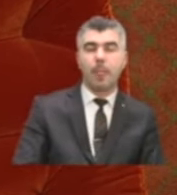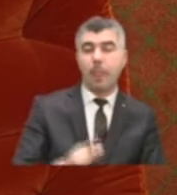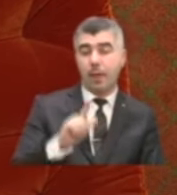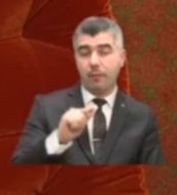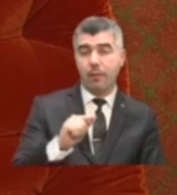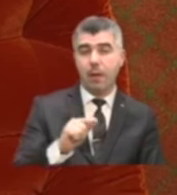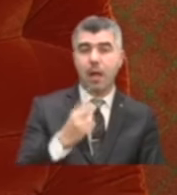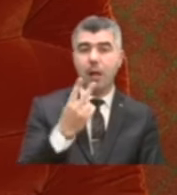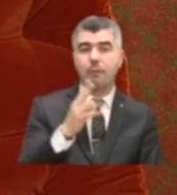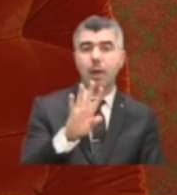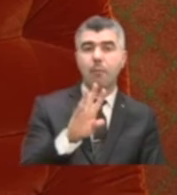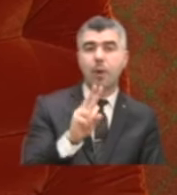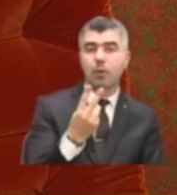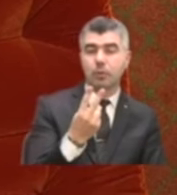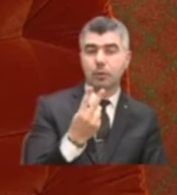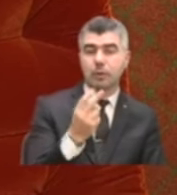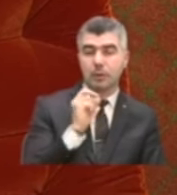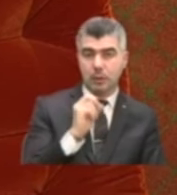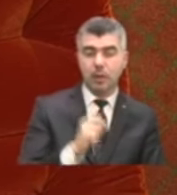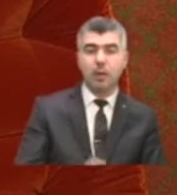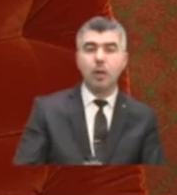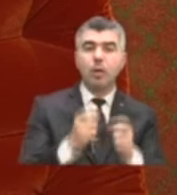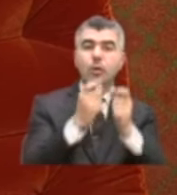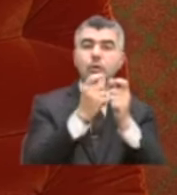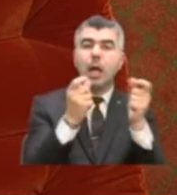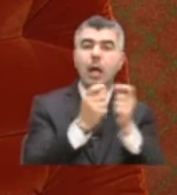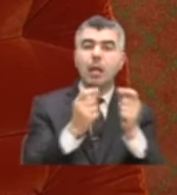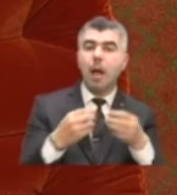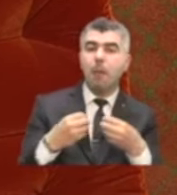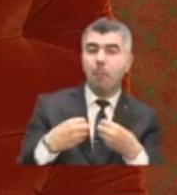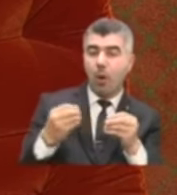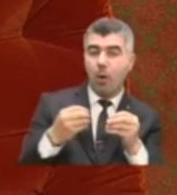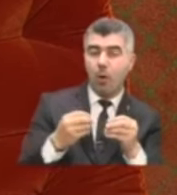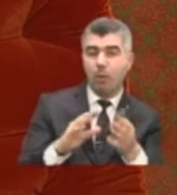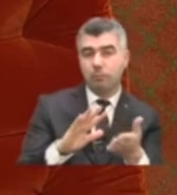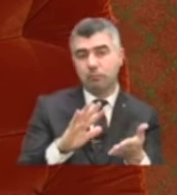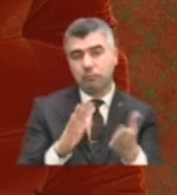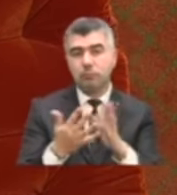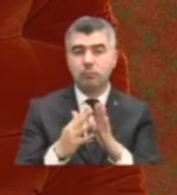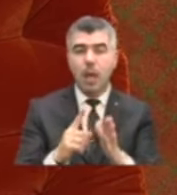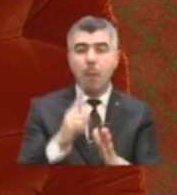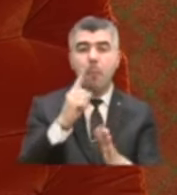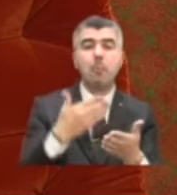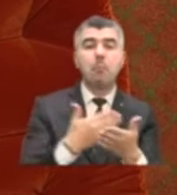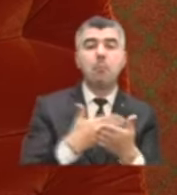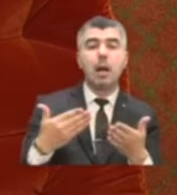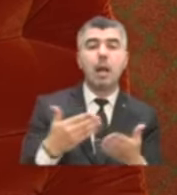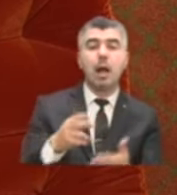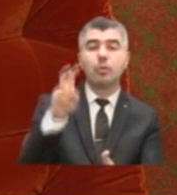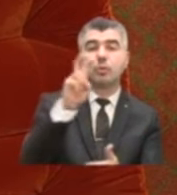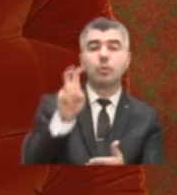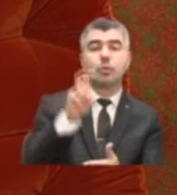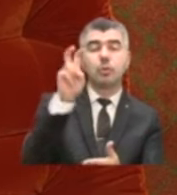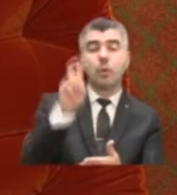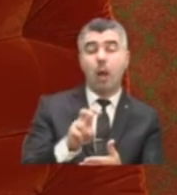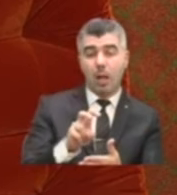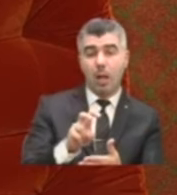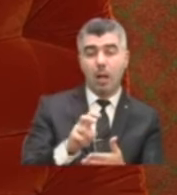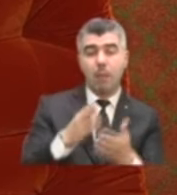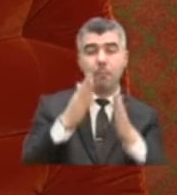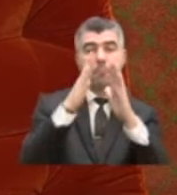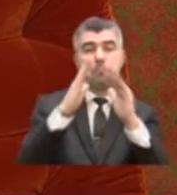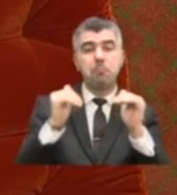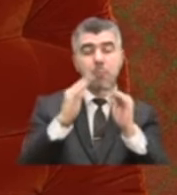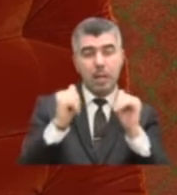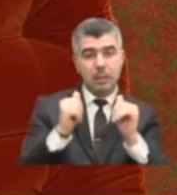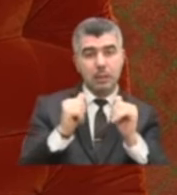في 2024 قامت شركه اجنبيه ببيع ما يناهز تقريبا مليار ديال الدولار من الاصول ديالها في مصر وايطاليا